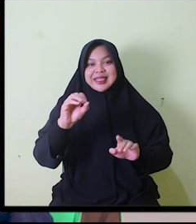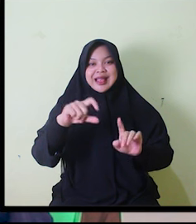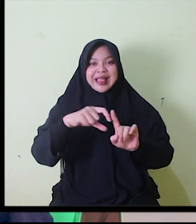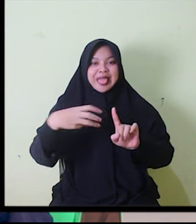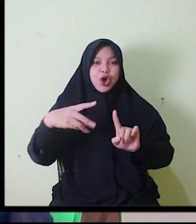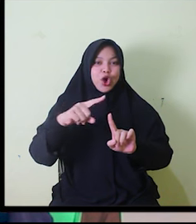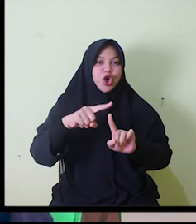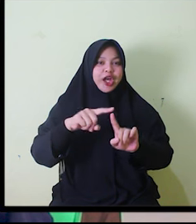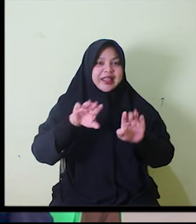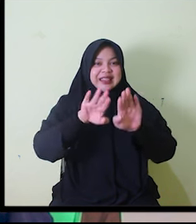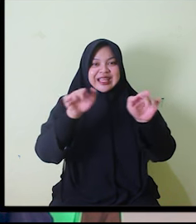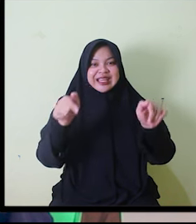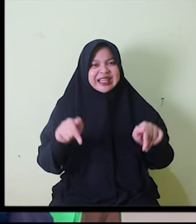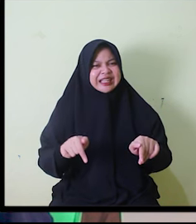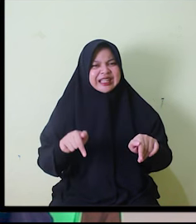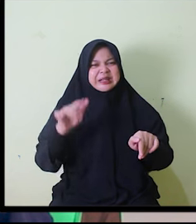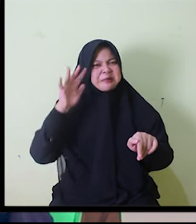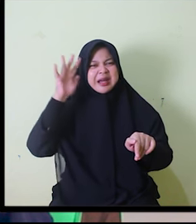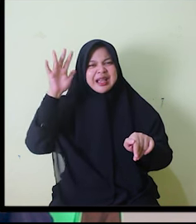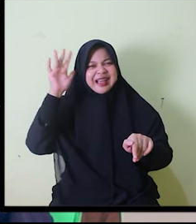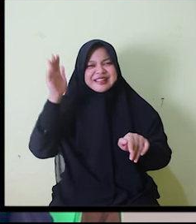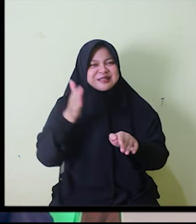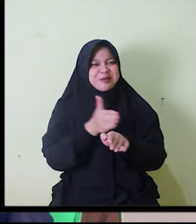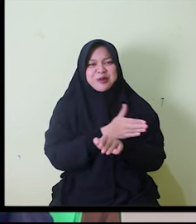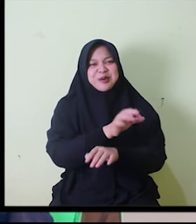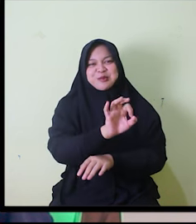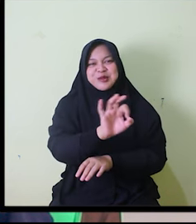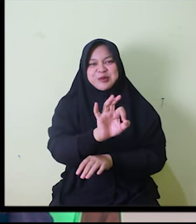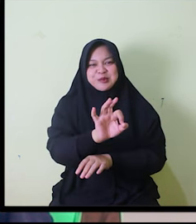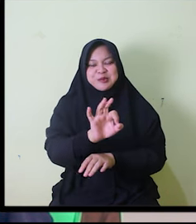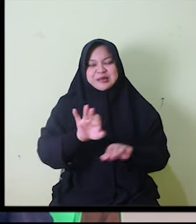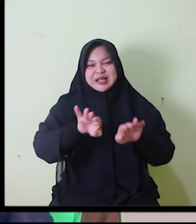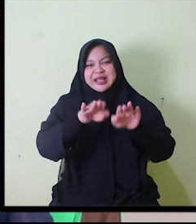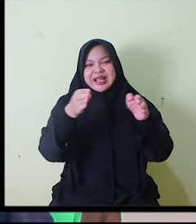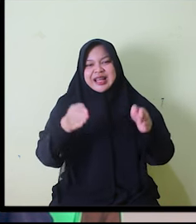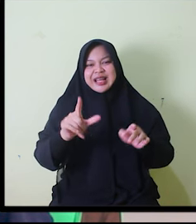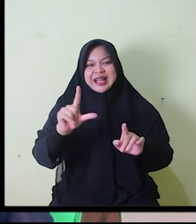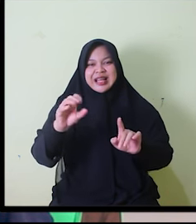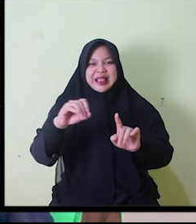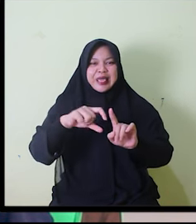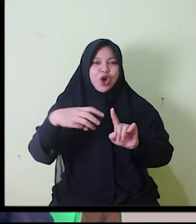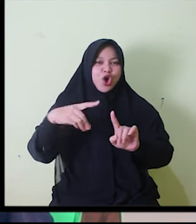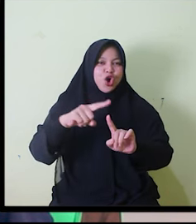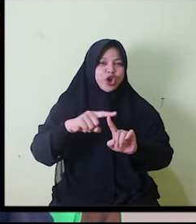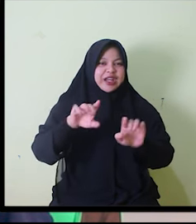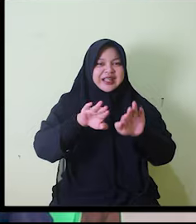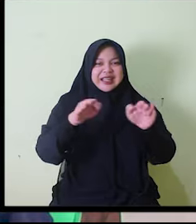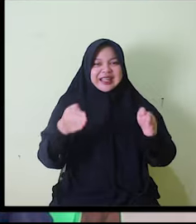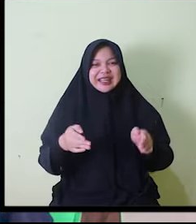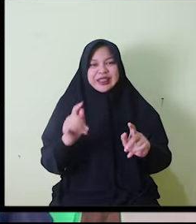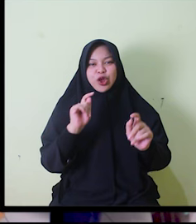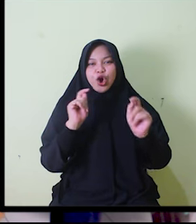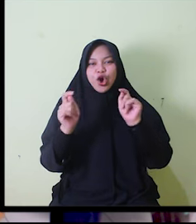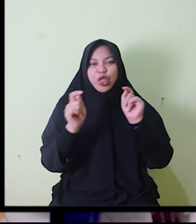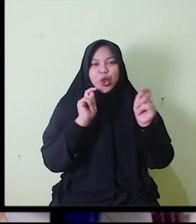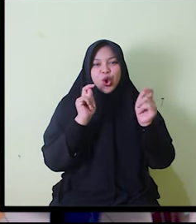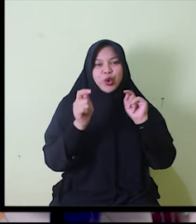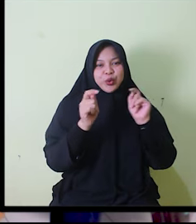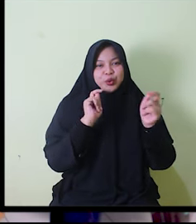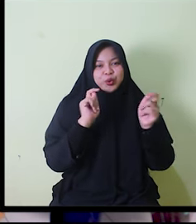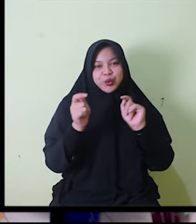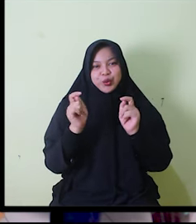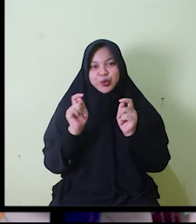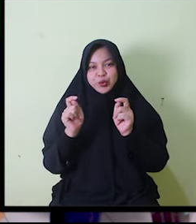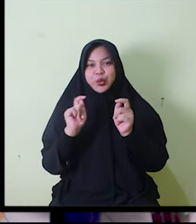pernah kita bayangkan itu Pak Lulu Iya bahwa lokit ini kan bukan hal yang baru Iya jadi di toko-toko kelontong kemudian di